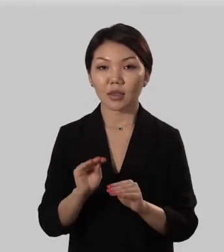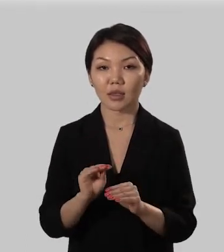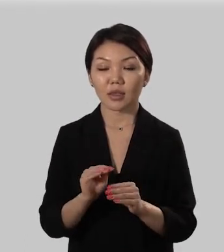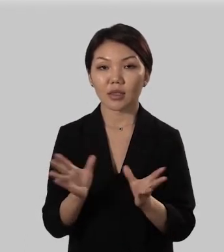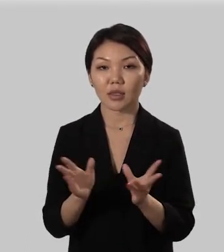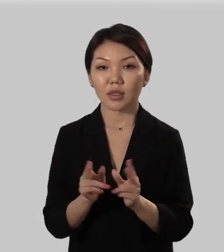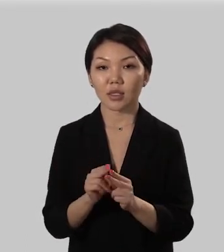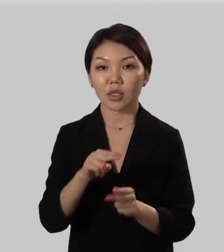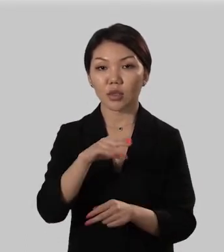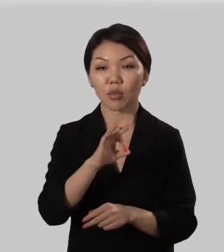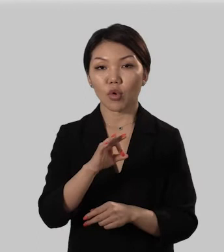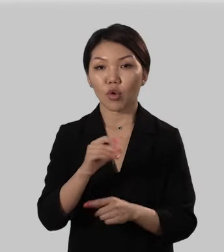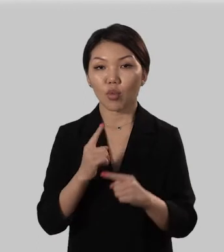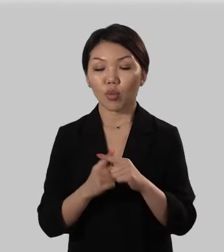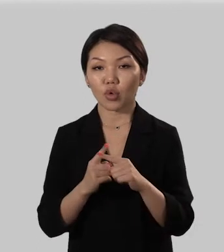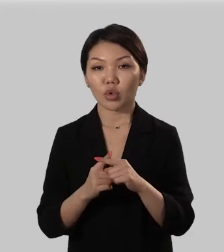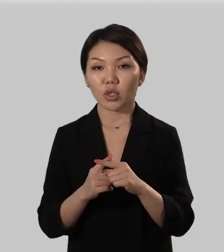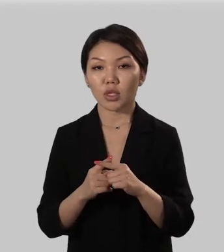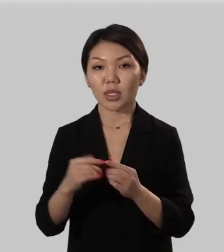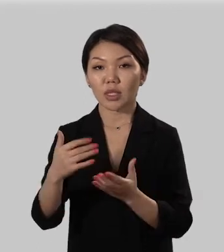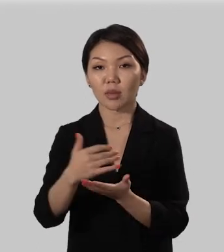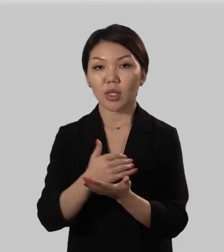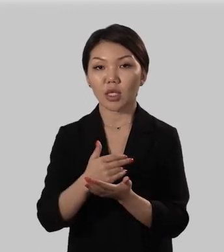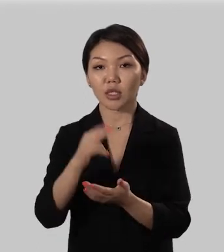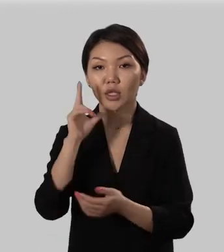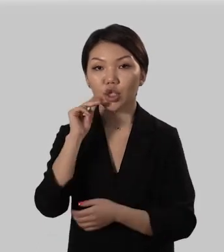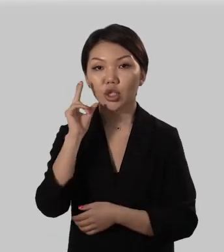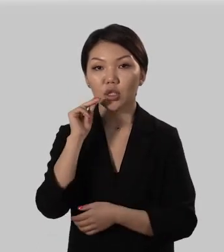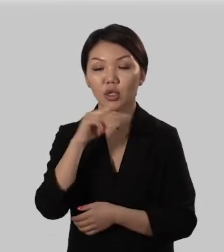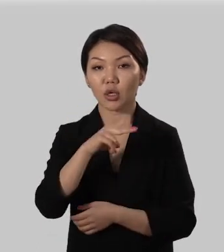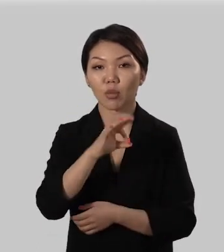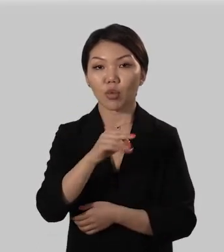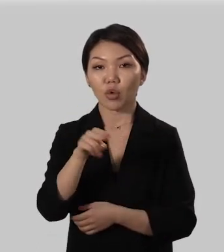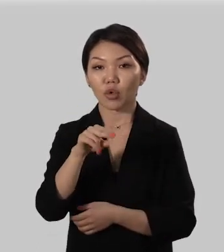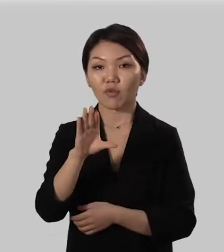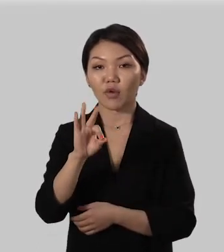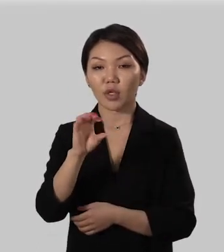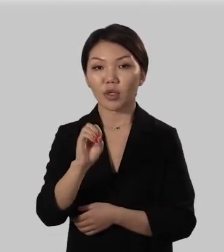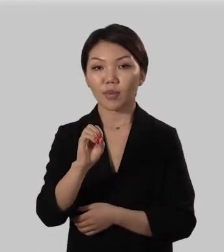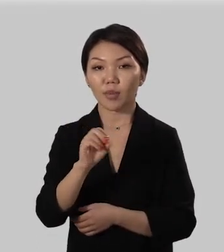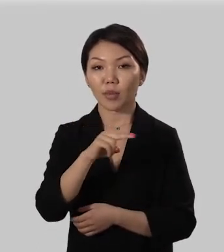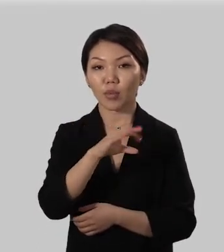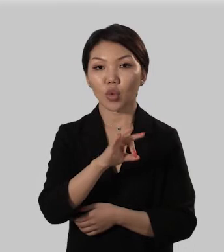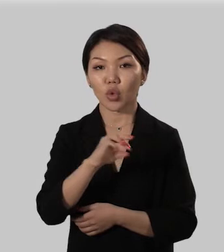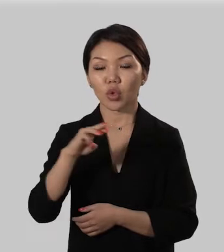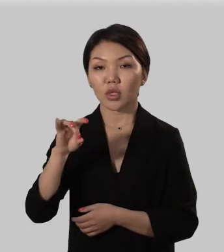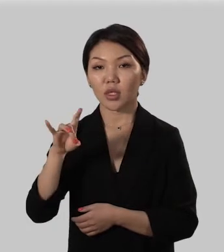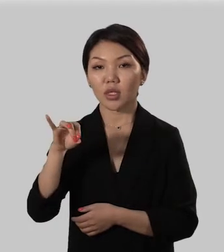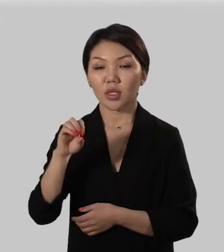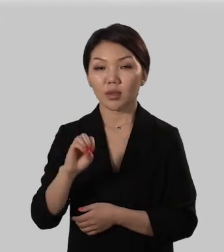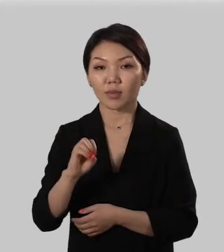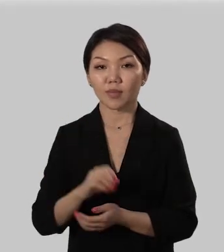предлог по плюс собирательные числительные подвоя по траве